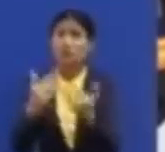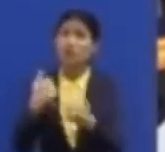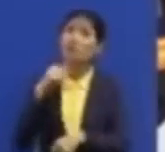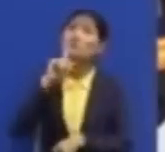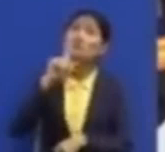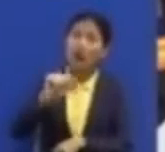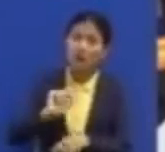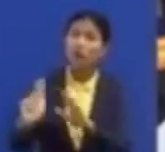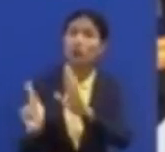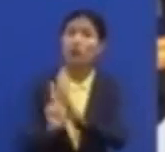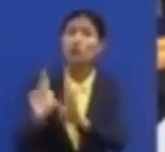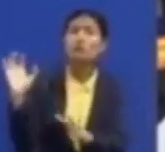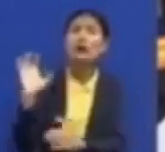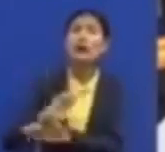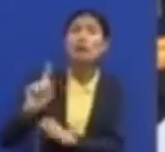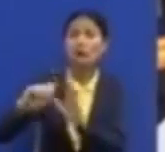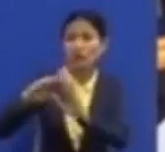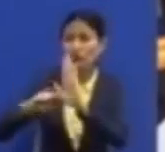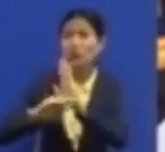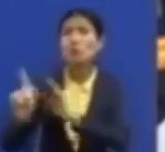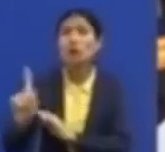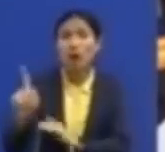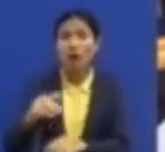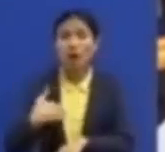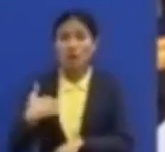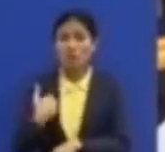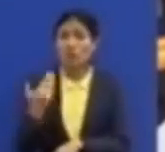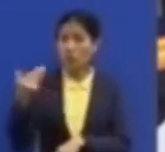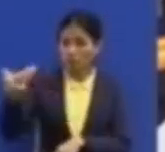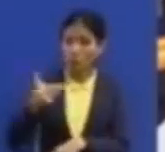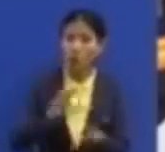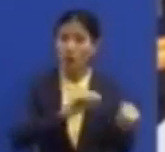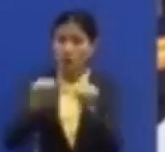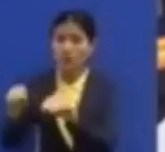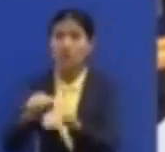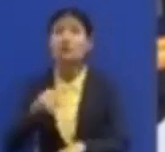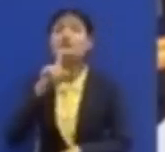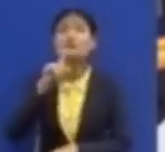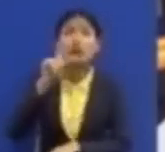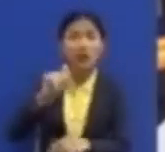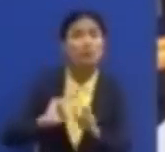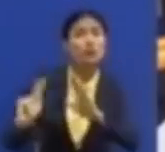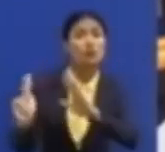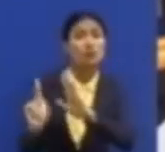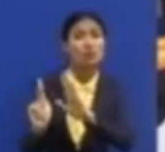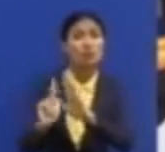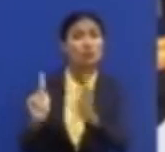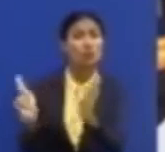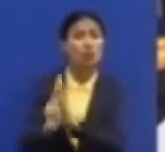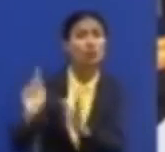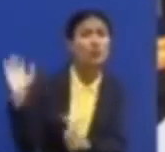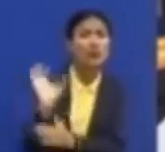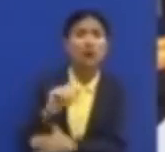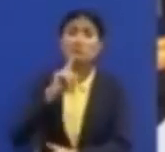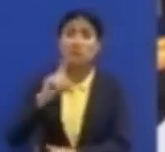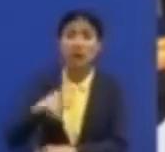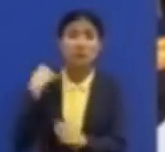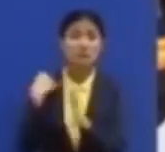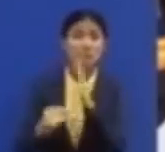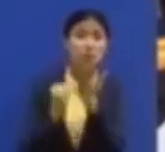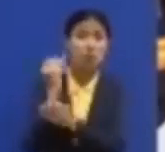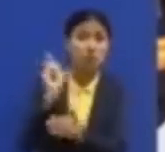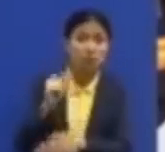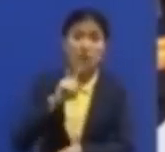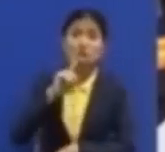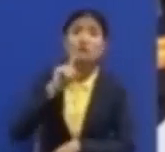อเลื่อนและอ้างข้อบังคับนั้นวินิจฉัยแล้วถูกหรือผิดข้อบังคับอ้างข้อบังคับผิดหรือเปล่าท่านมีอำนาจในการเสนอให้เลื่อนการประชุมจริ